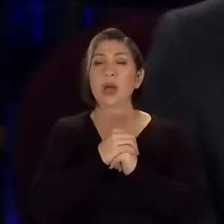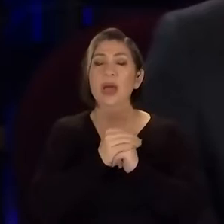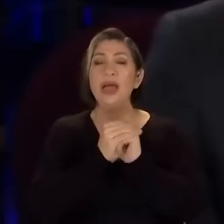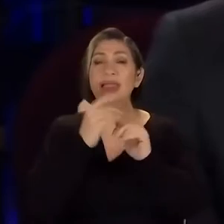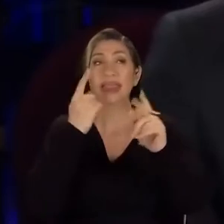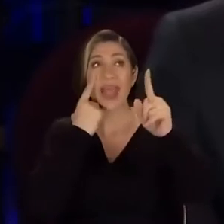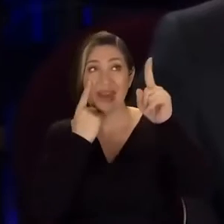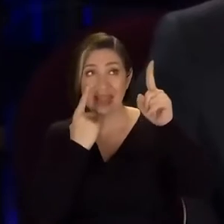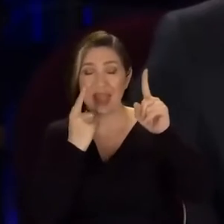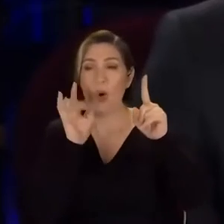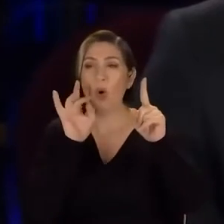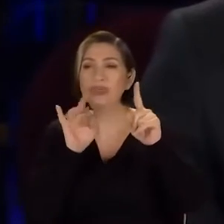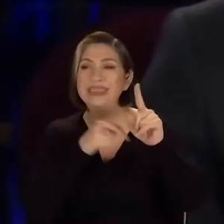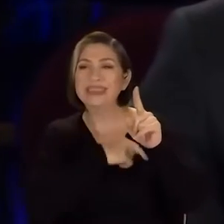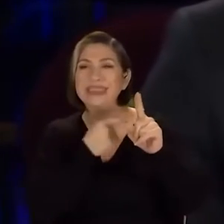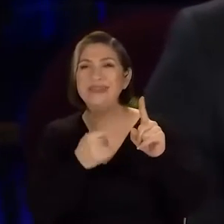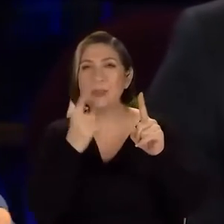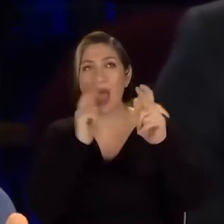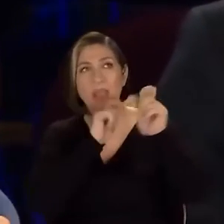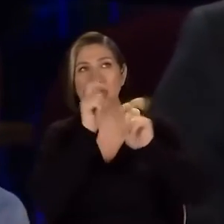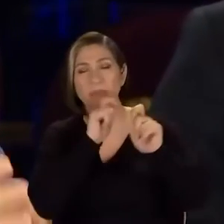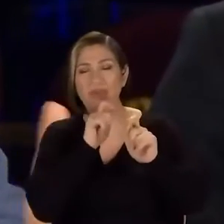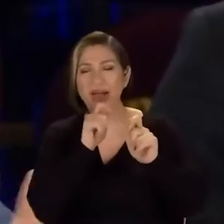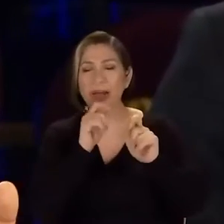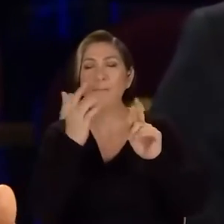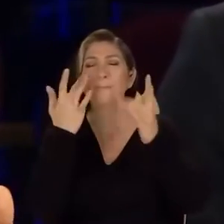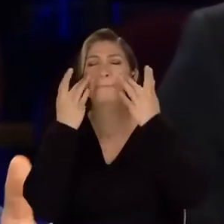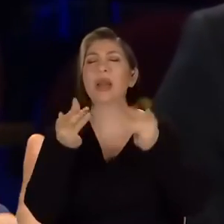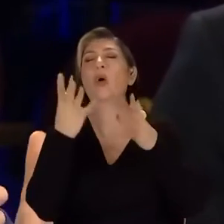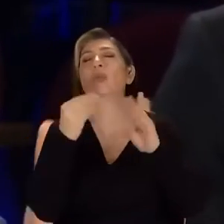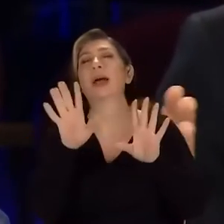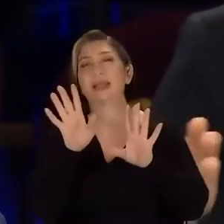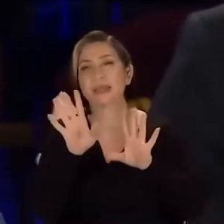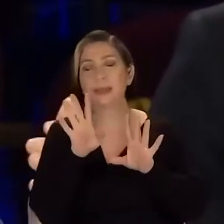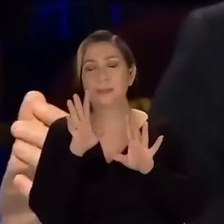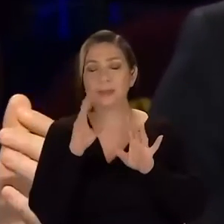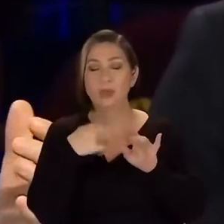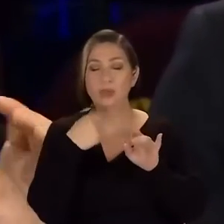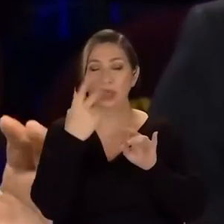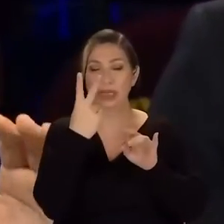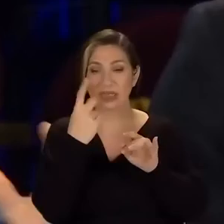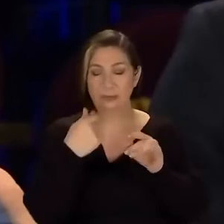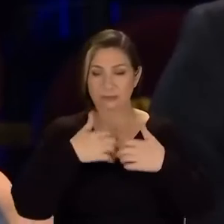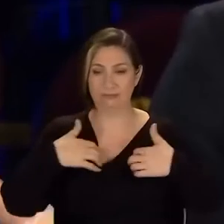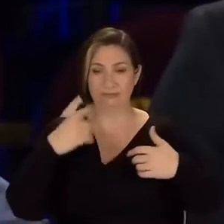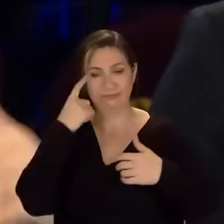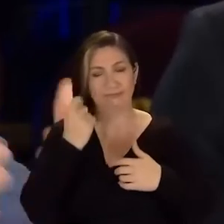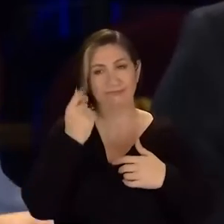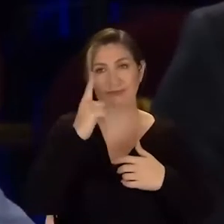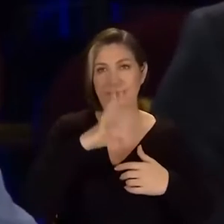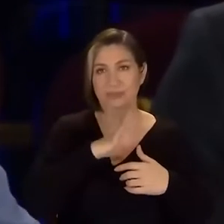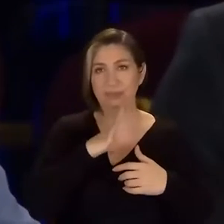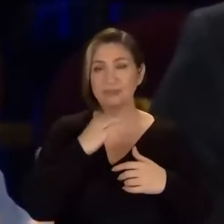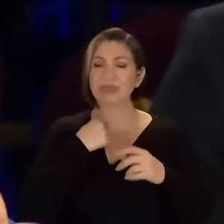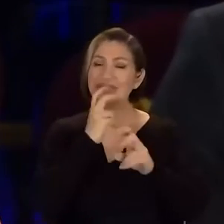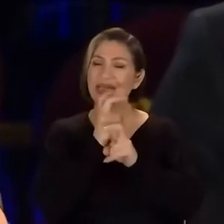sınıfla devlet arasında bir anlaşma vardır üstü kapalı. Ben derim ki yani şimdi burada iki tane girişimci var aslında. Onlar diyor ki biz